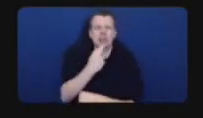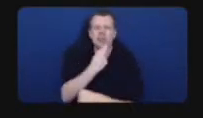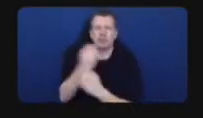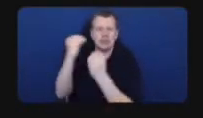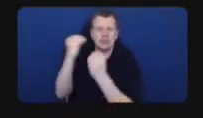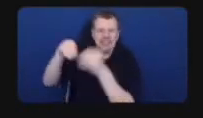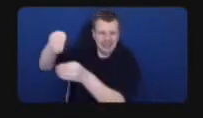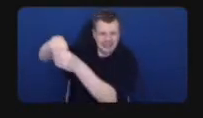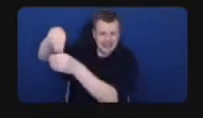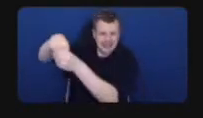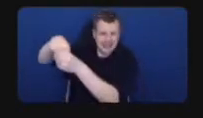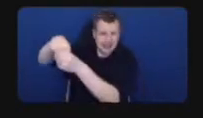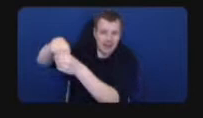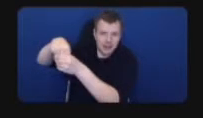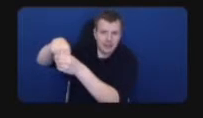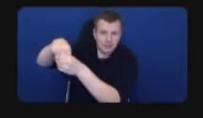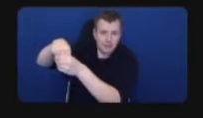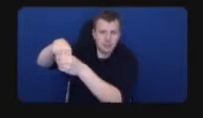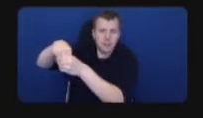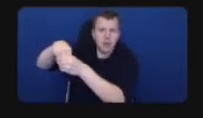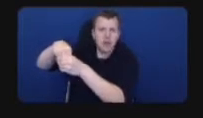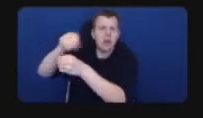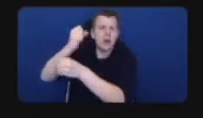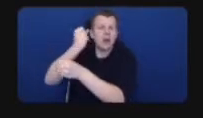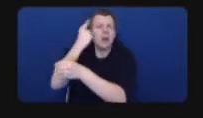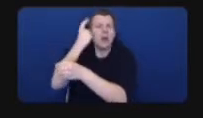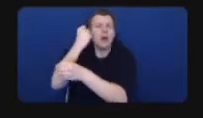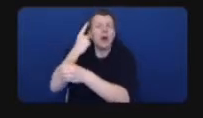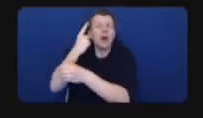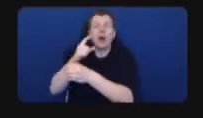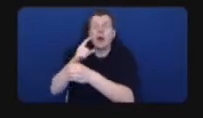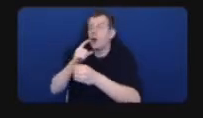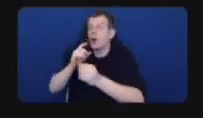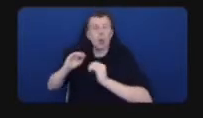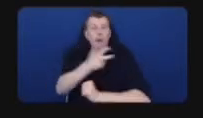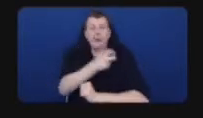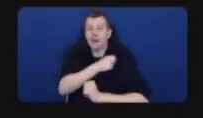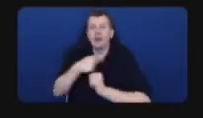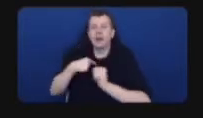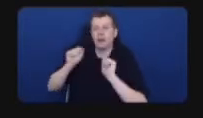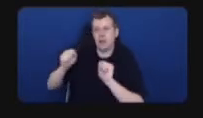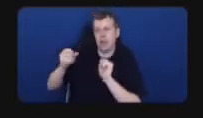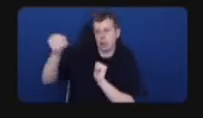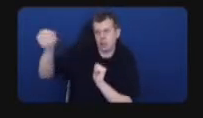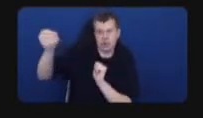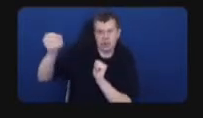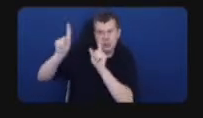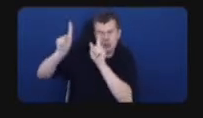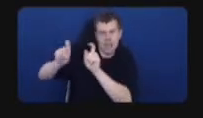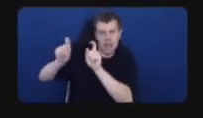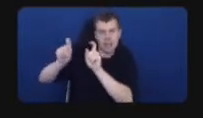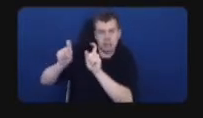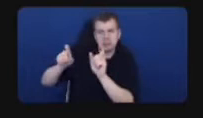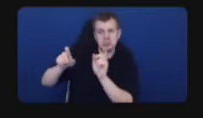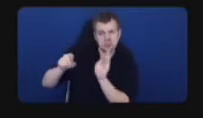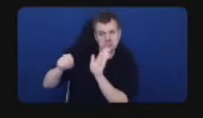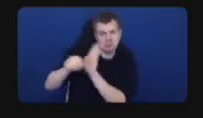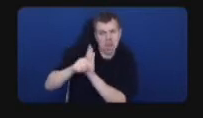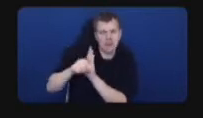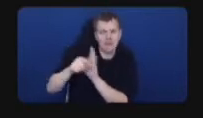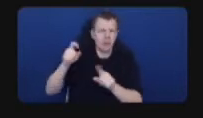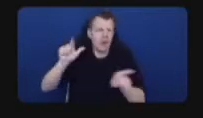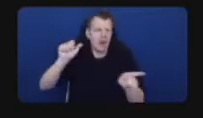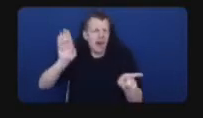那在去餐馆堂吃的话呢，也是需要显示呢你是有完全打疫苗的。